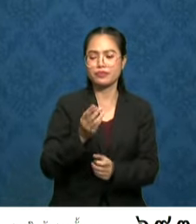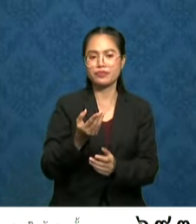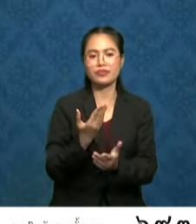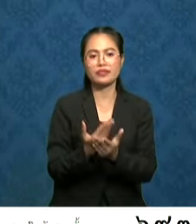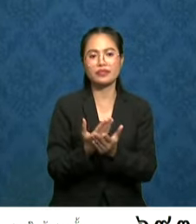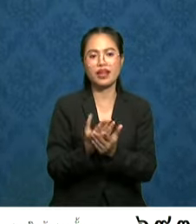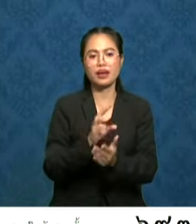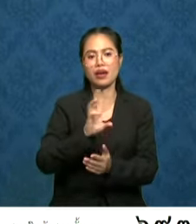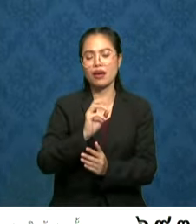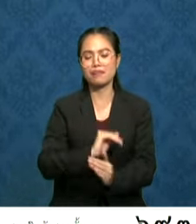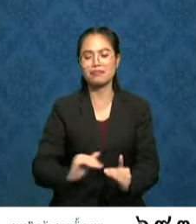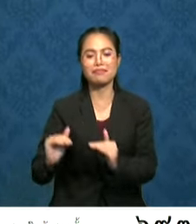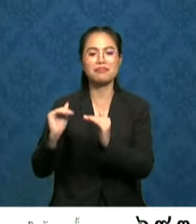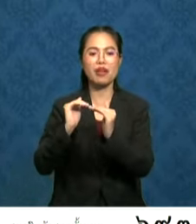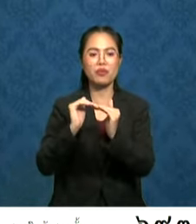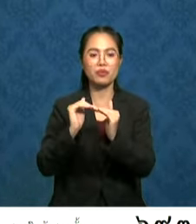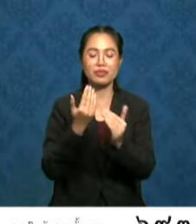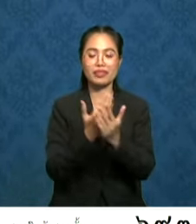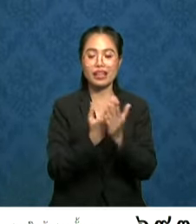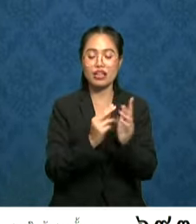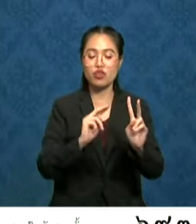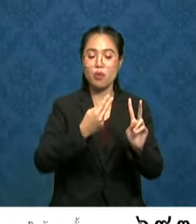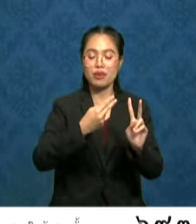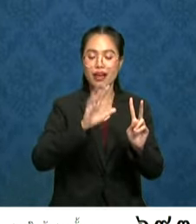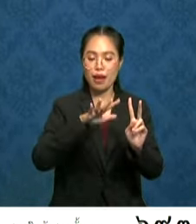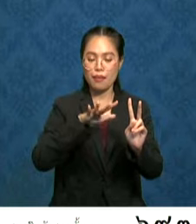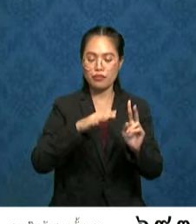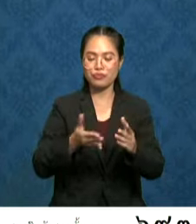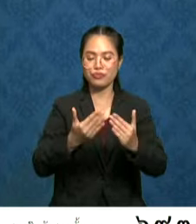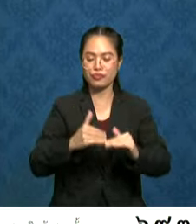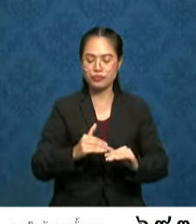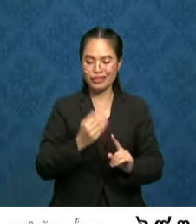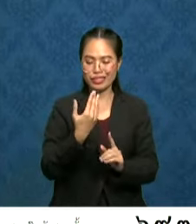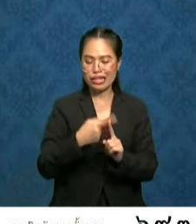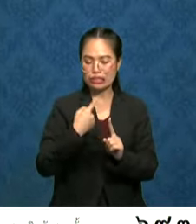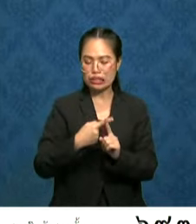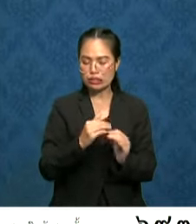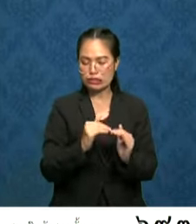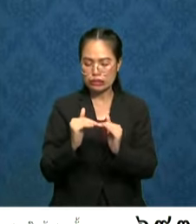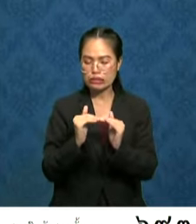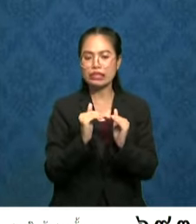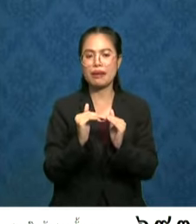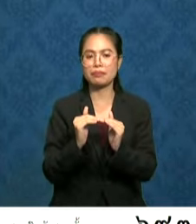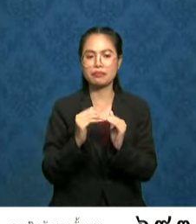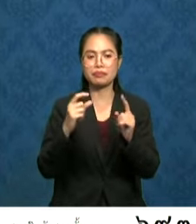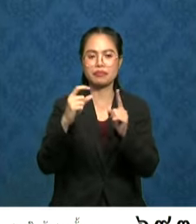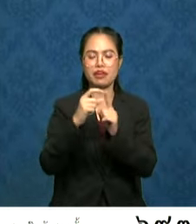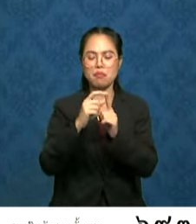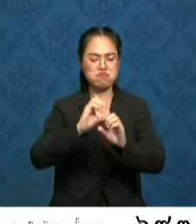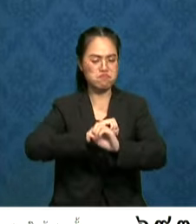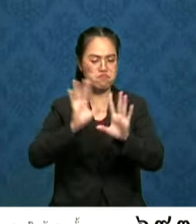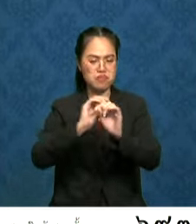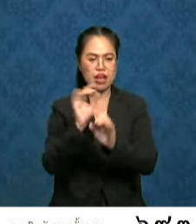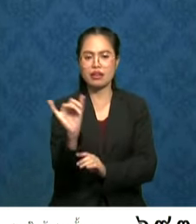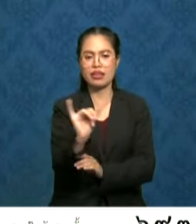ต่ำเป็นธรรนะคะเงินเดือน 25,000บาทต่อเดือนเหลือเพแค่เงินเดือนเป็นธรรนะคะทุกอย่างมันจางมันจางแต่